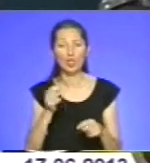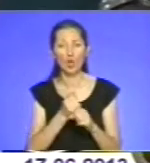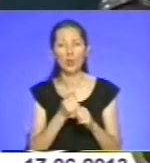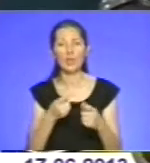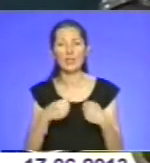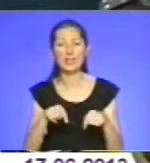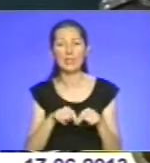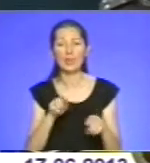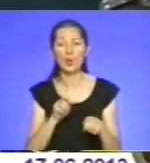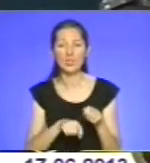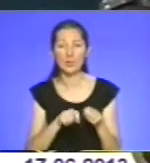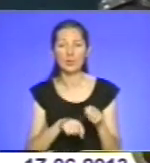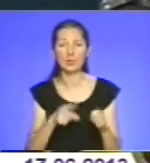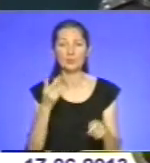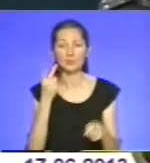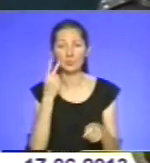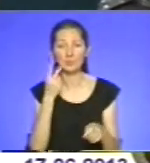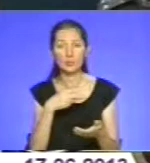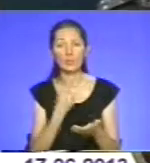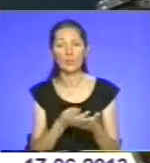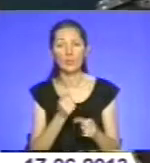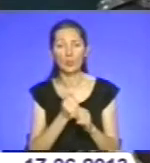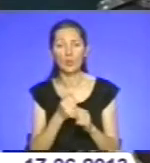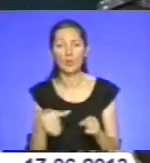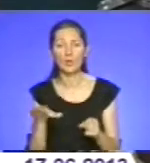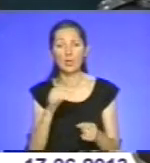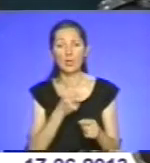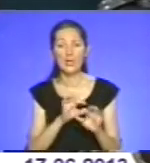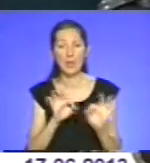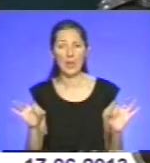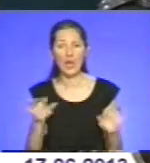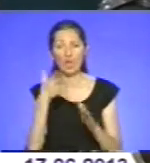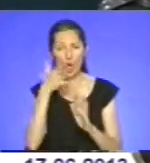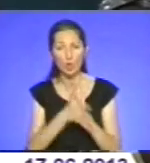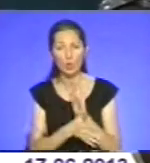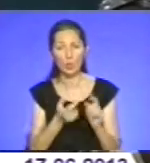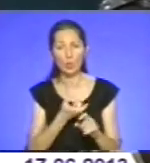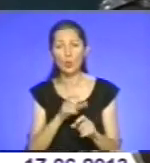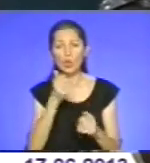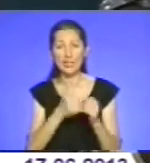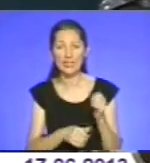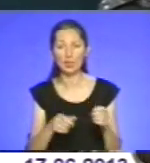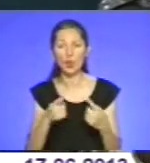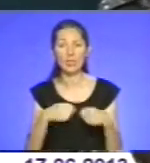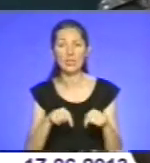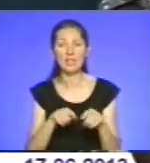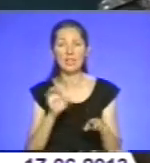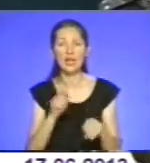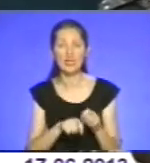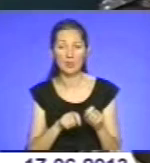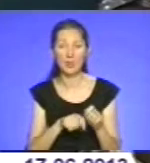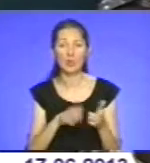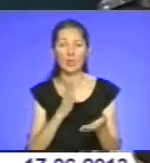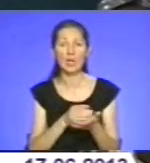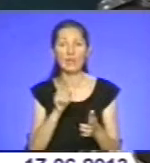– це обличчя усієї роботи влади. І ми це прекрасно розуміємо. Бо дуже часто дільничний інспектор і є, власне, тією